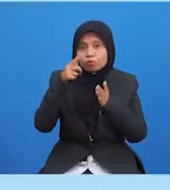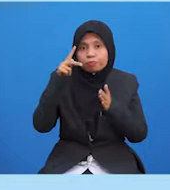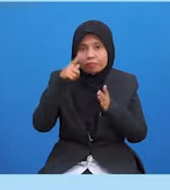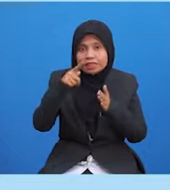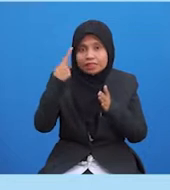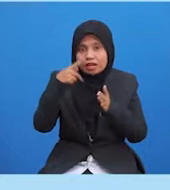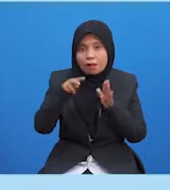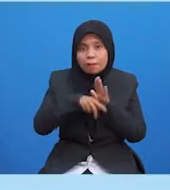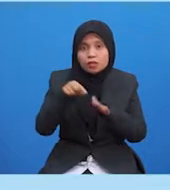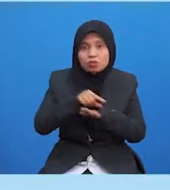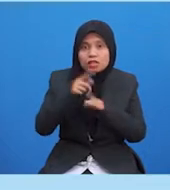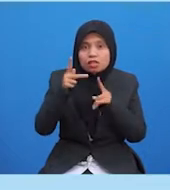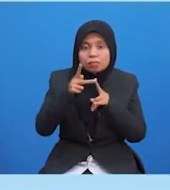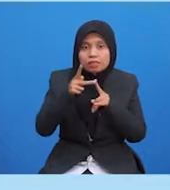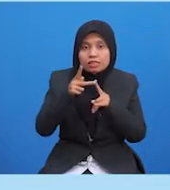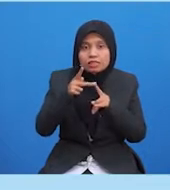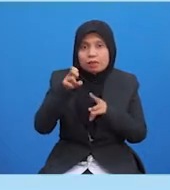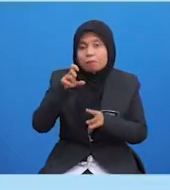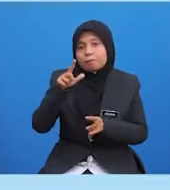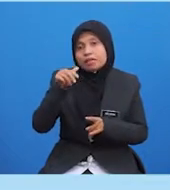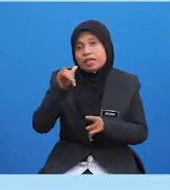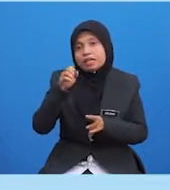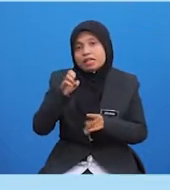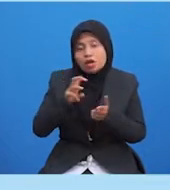pandangan pengguna kepada pelayar web.